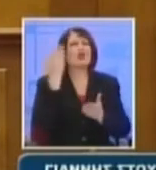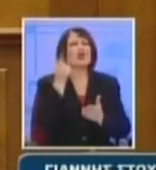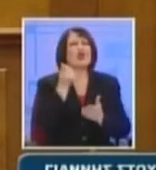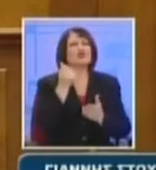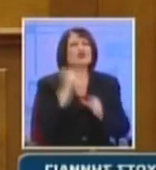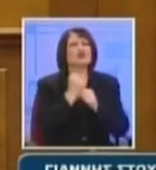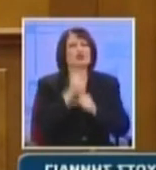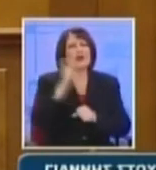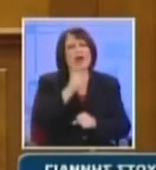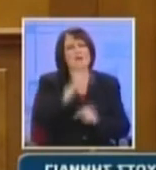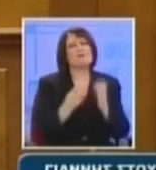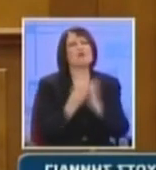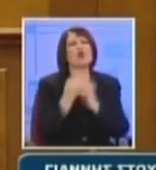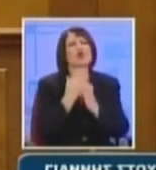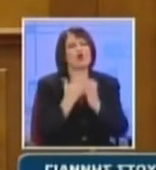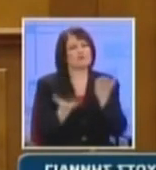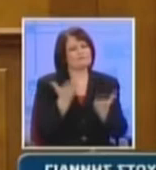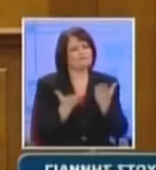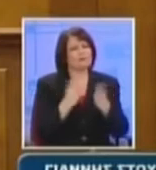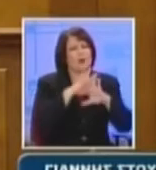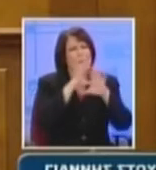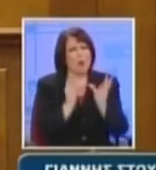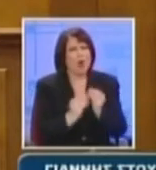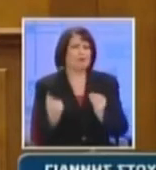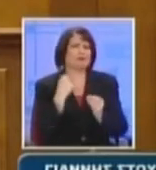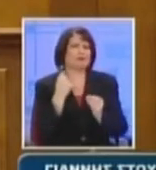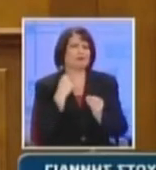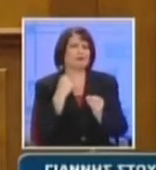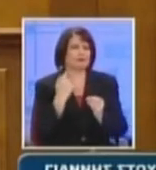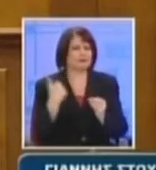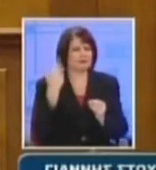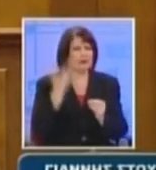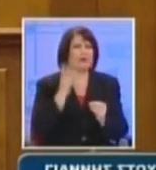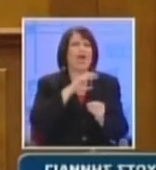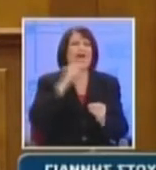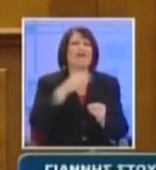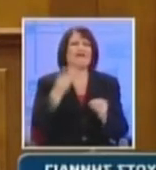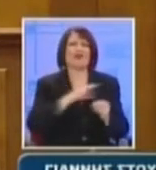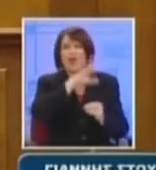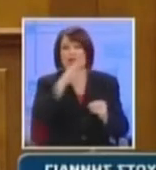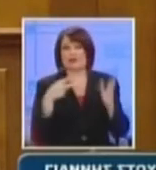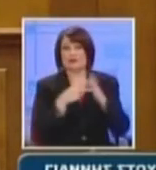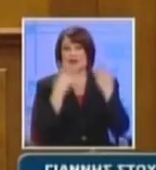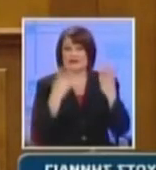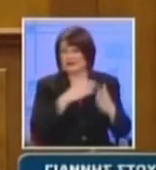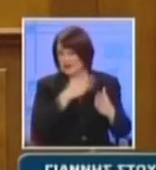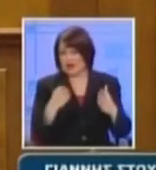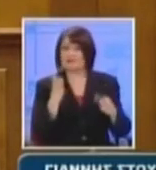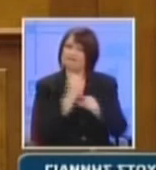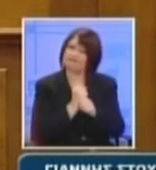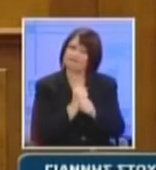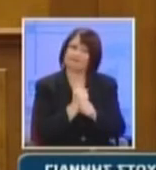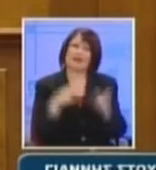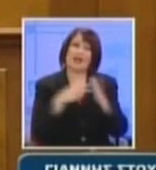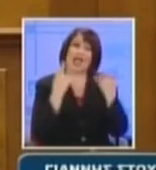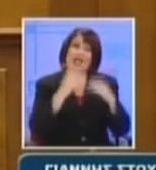μονάδα προϊόντος κυριολεκτικά όλη την απώλεια που είχαμε από τότε που μπήκαμε στο ευρώ μέχρι το 2009. Από το 2009